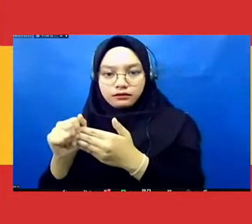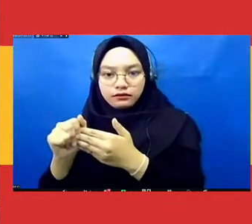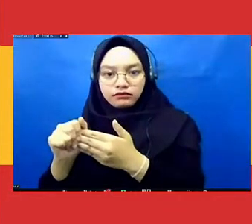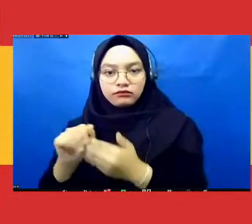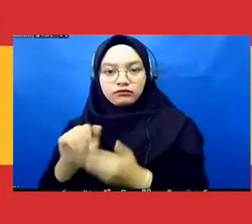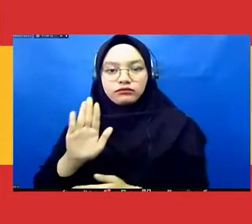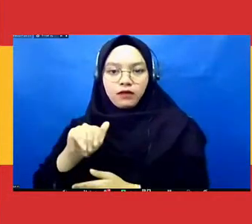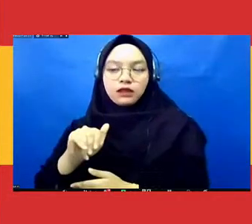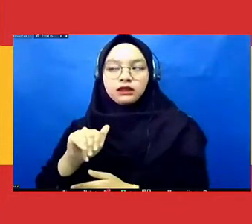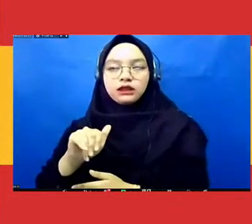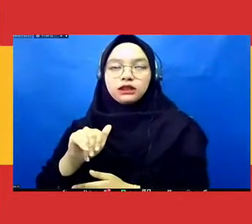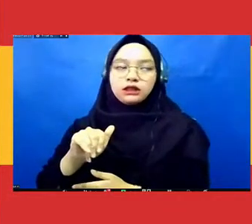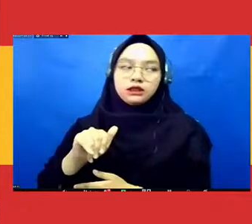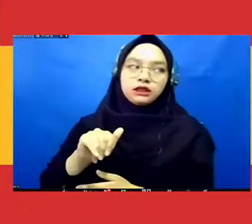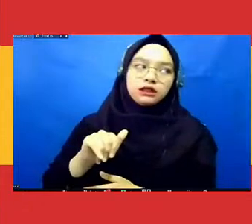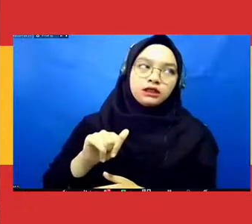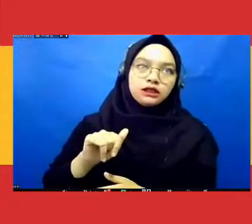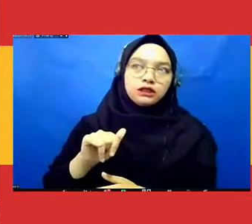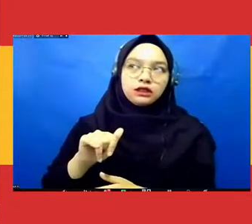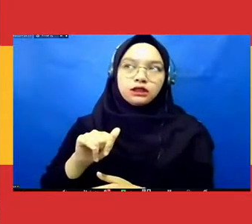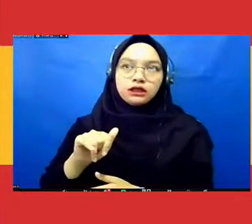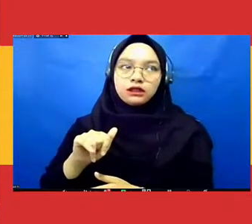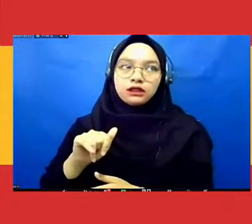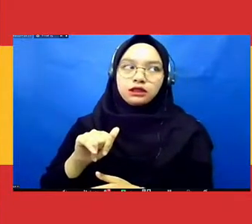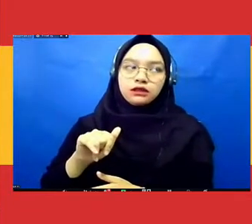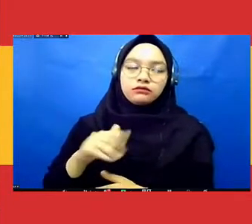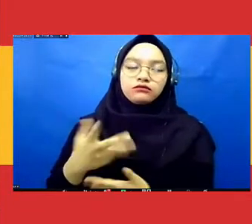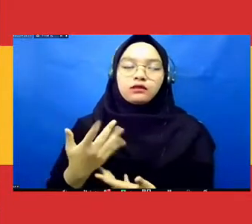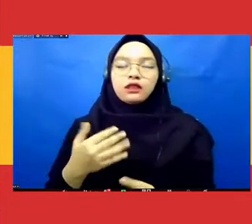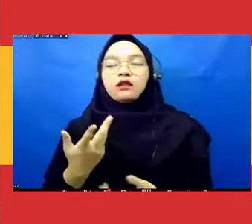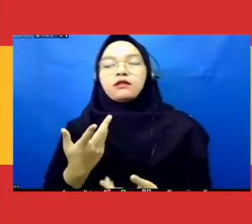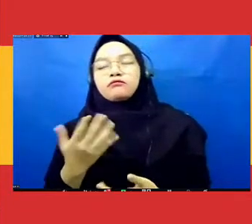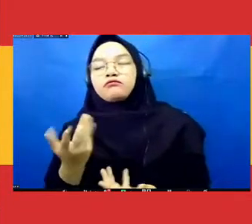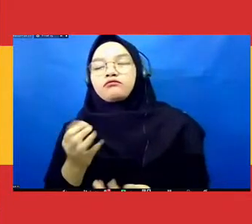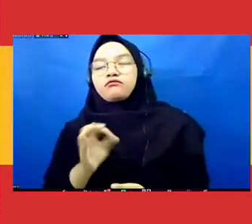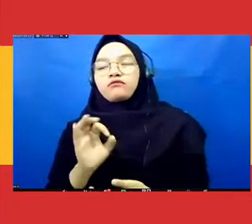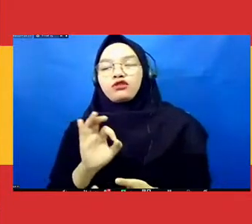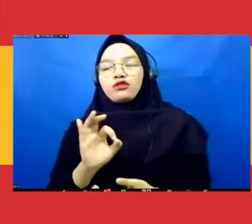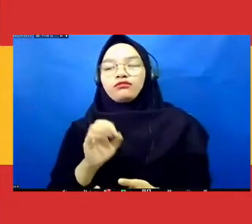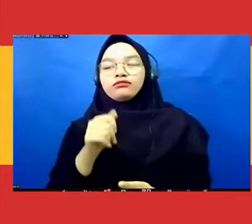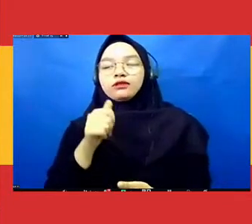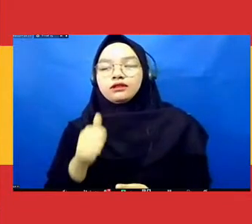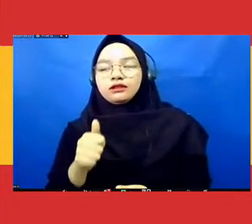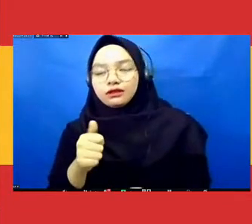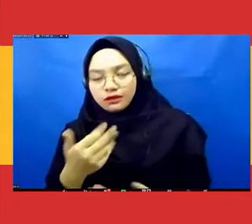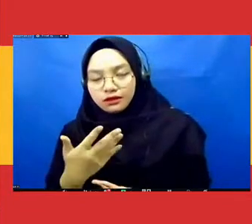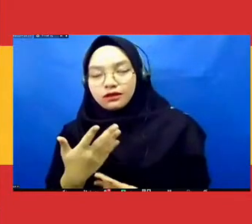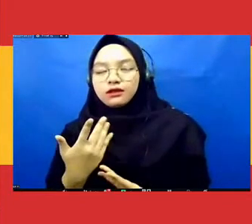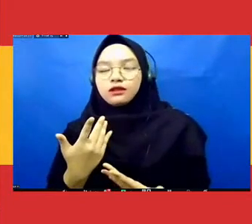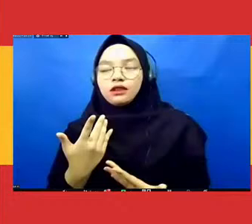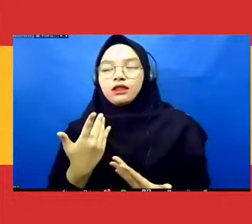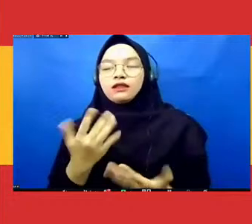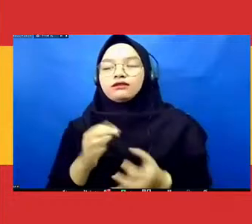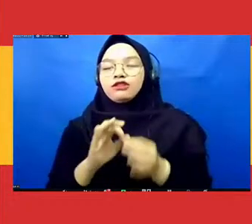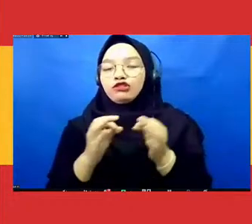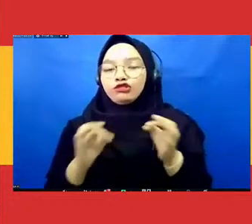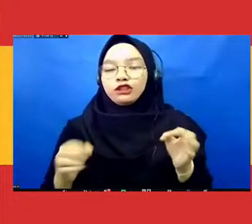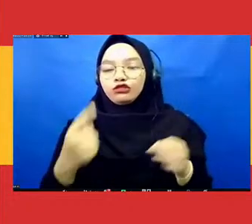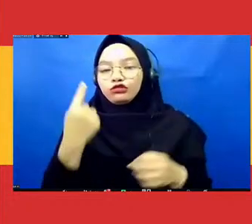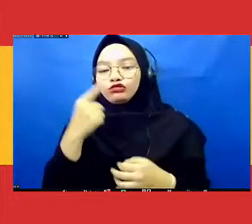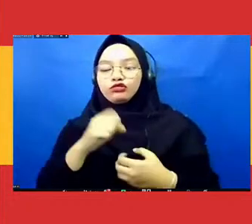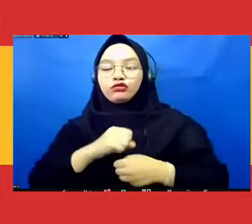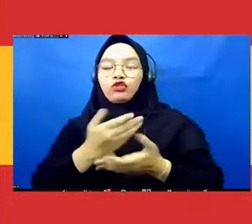belum mampu untuk men-tackle bagaimana recovery COVID-19 ini, dan beberapa risiko-risiko